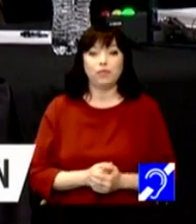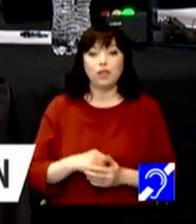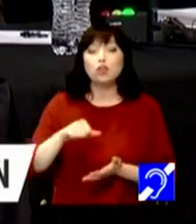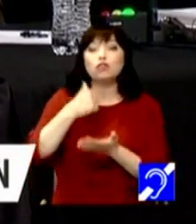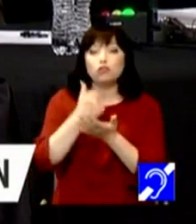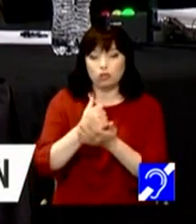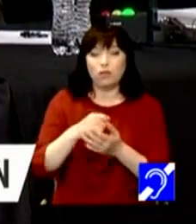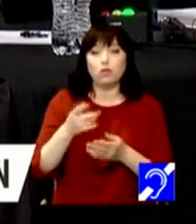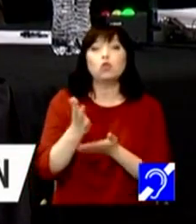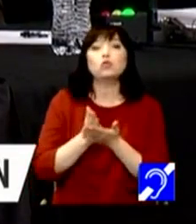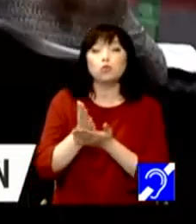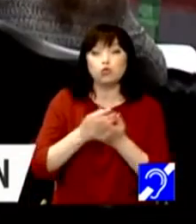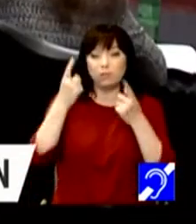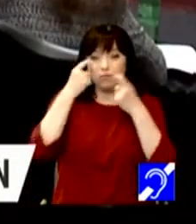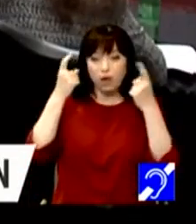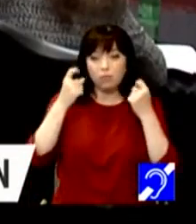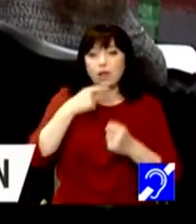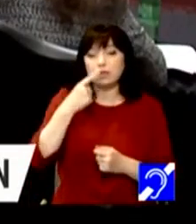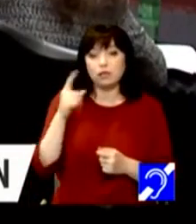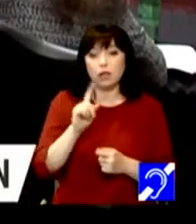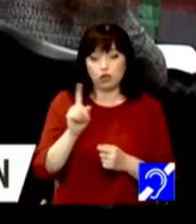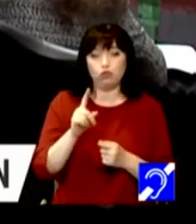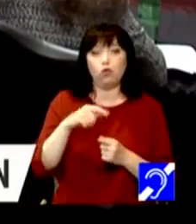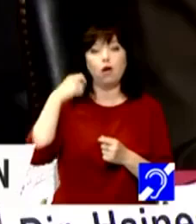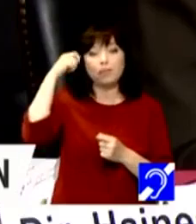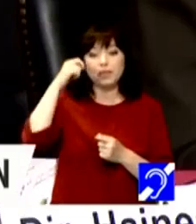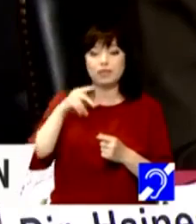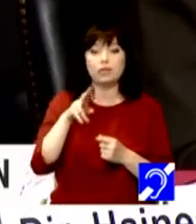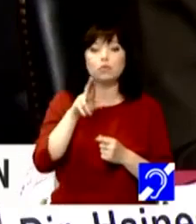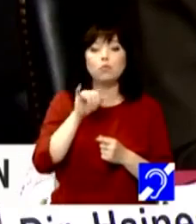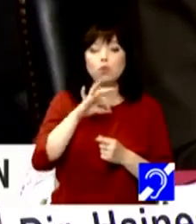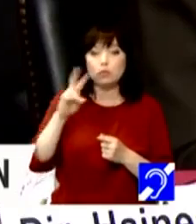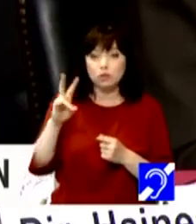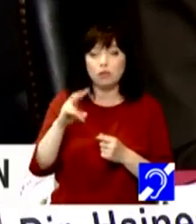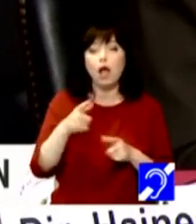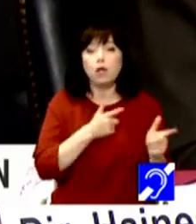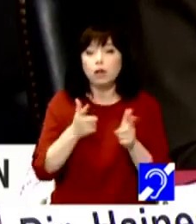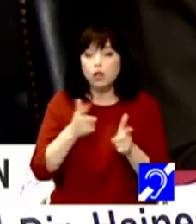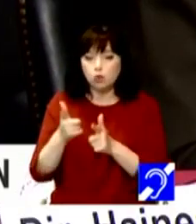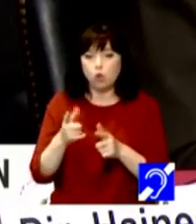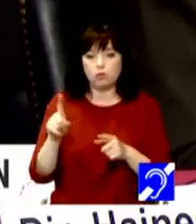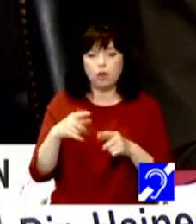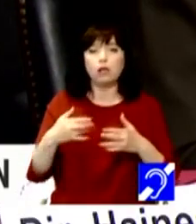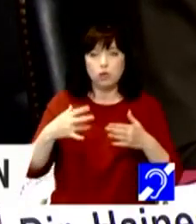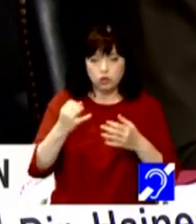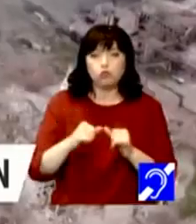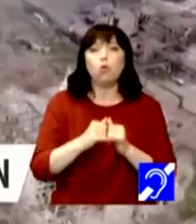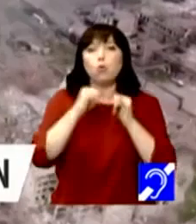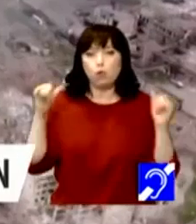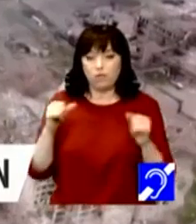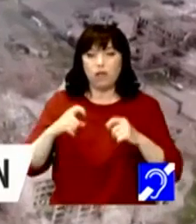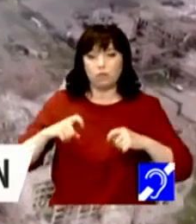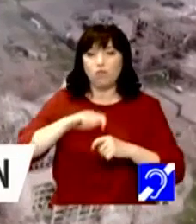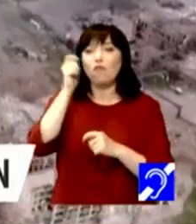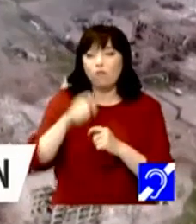Șefa Serviciilor Americane de Informații a declarat că președintele rus Vladimir Putin se pregătește pentru un conflict prelungit în